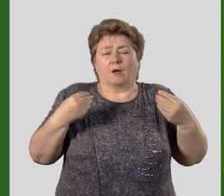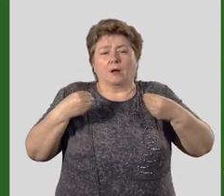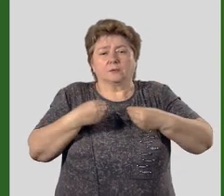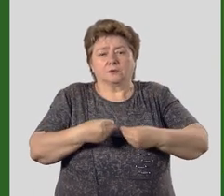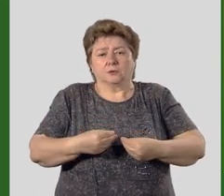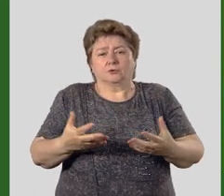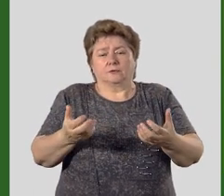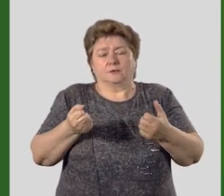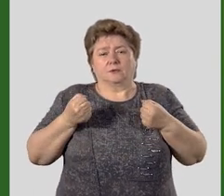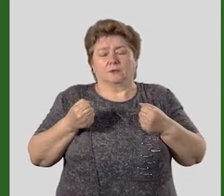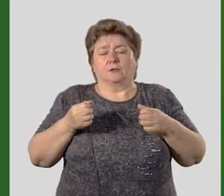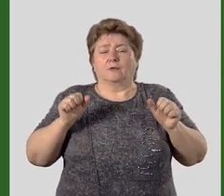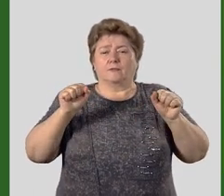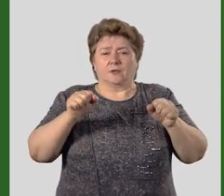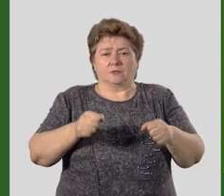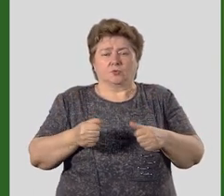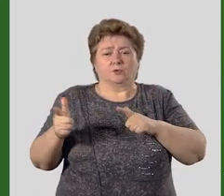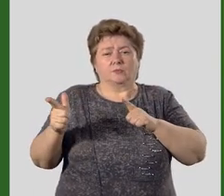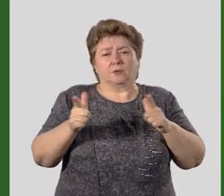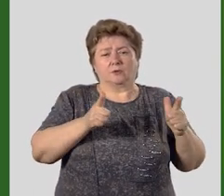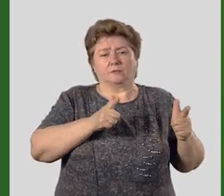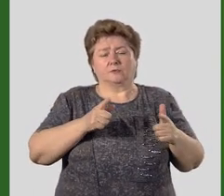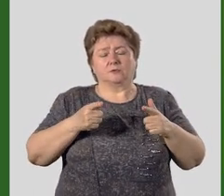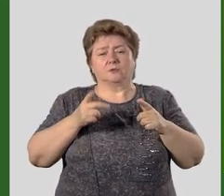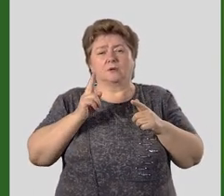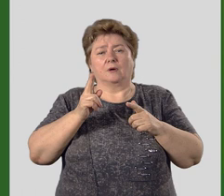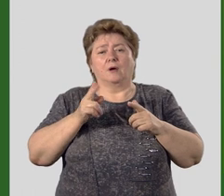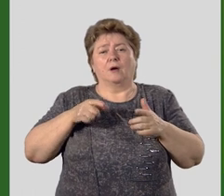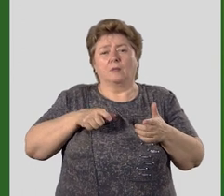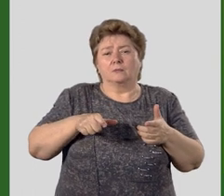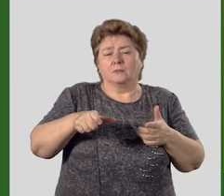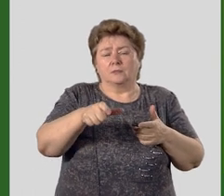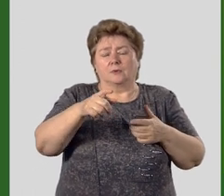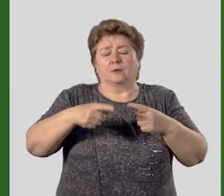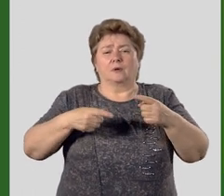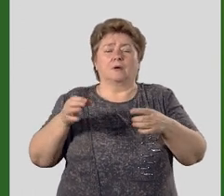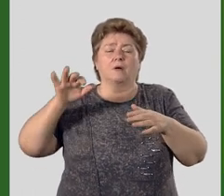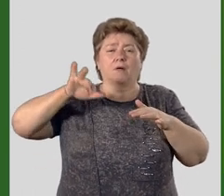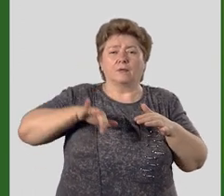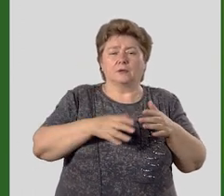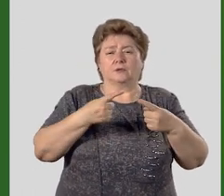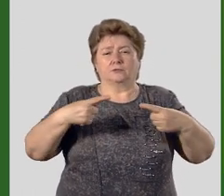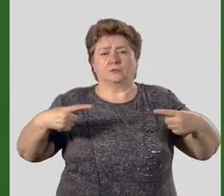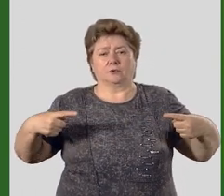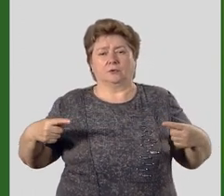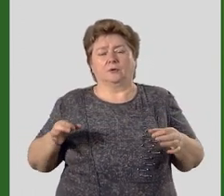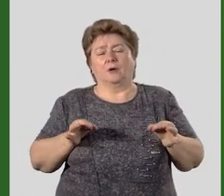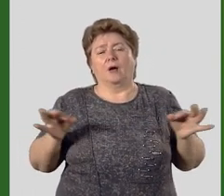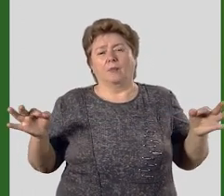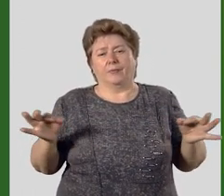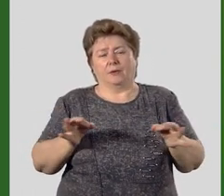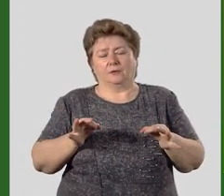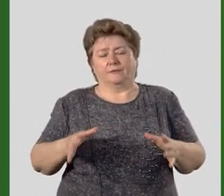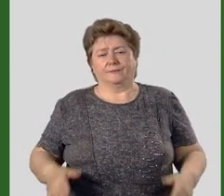одежду взять, и, возможно, подготовиться к переходу реки, оврага или других